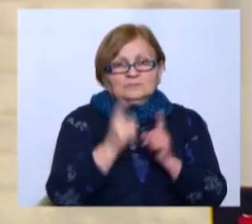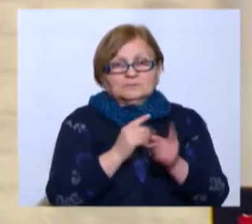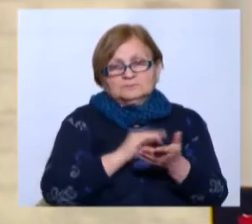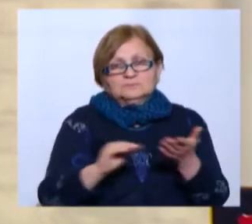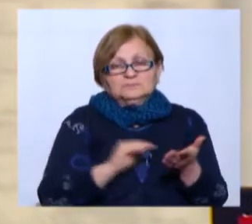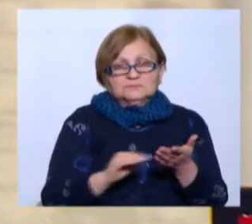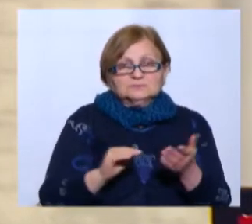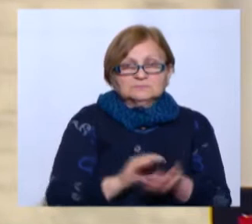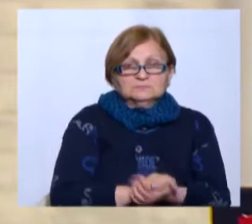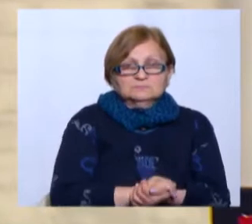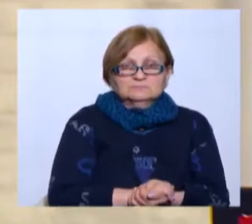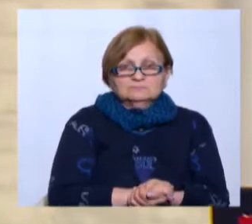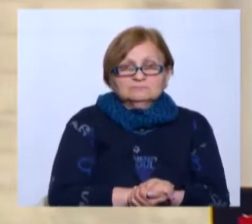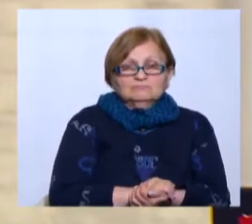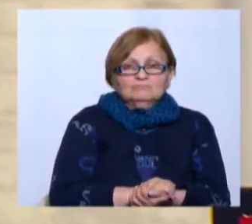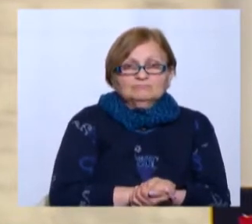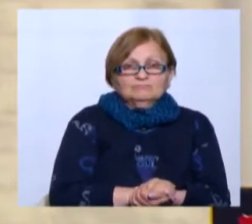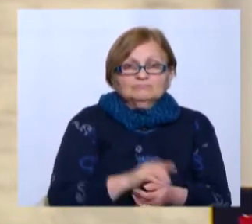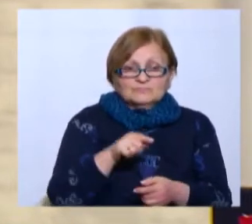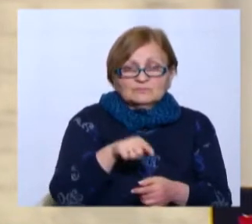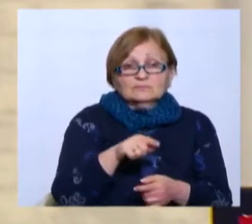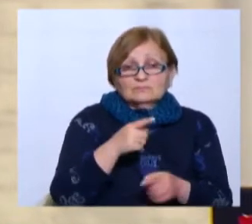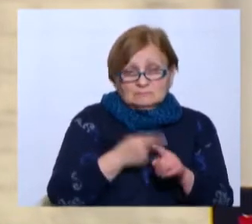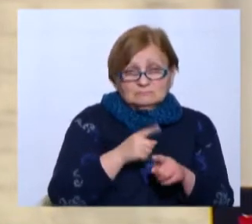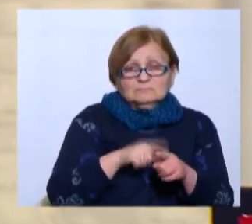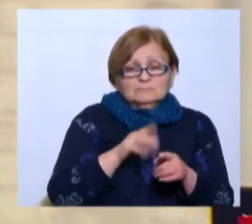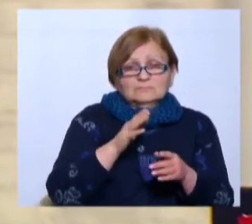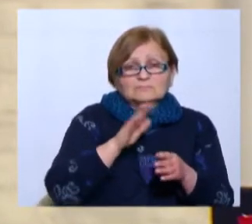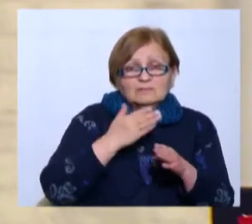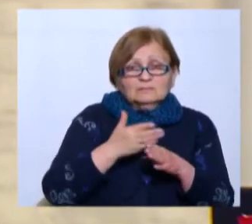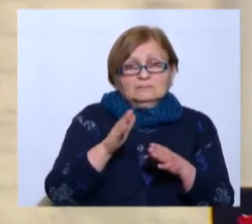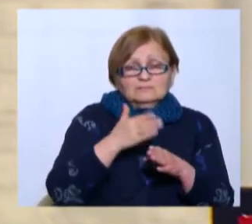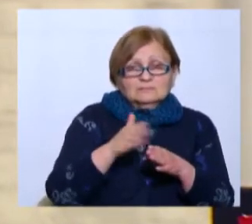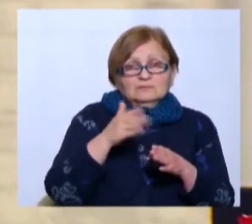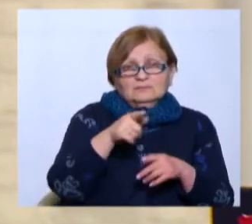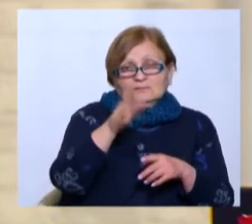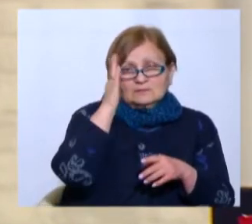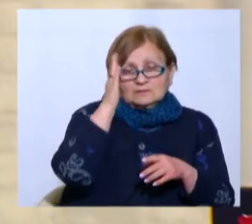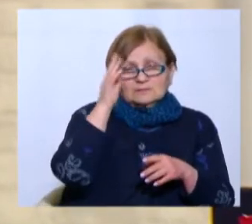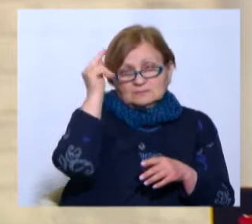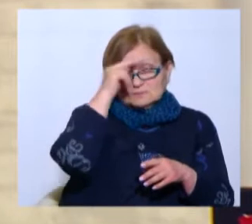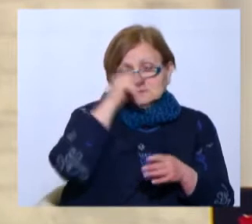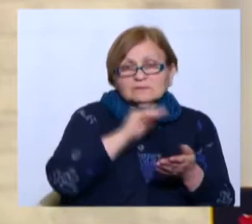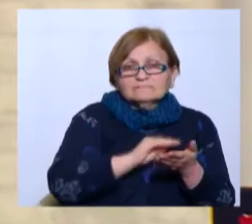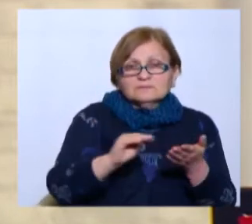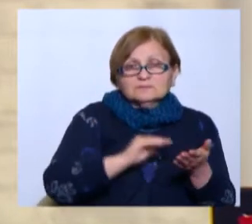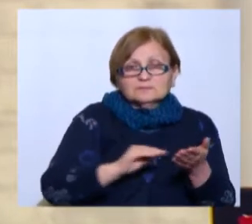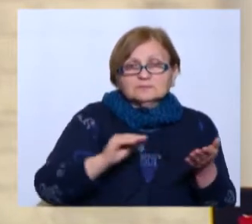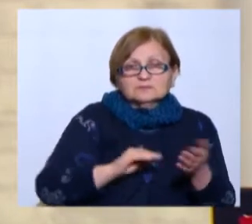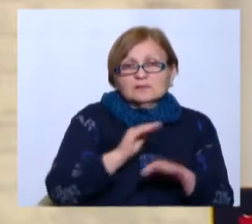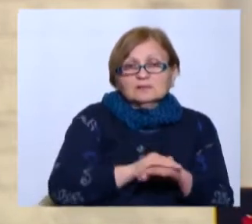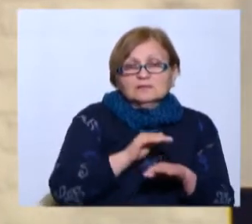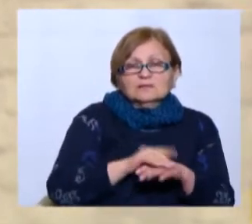რედაქცია. ამითი მერწმუნეთ, რომ ისწავლეთ სწორედ არგუმენტირებული თხზულების ჩარჩოს და დაახლოებით